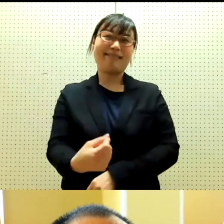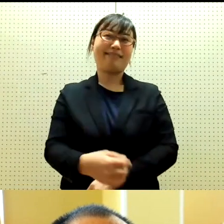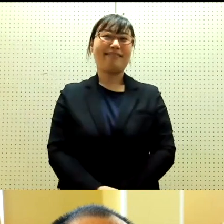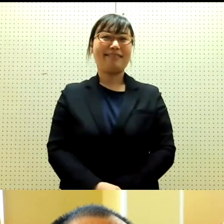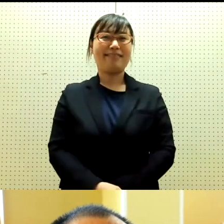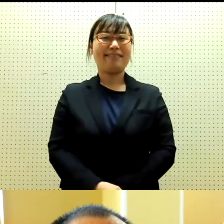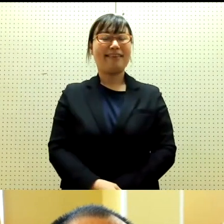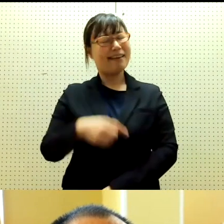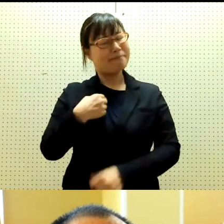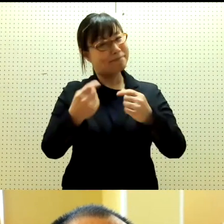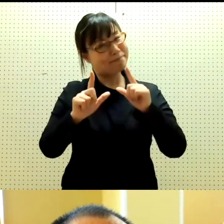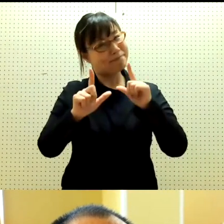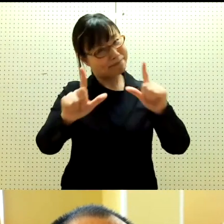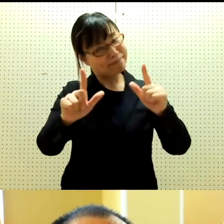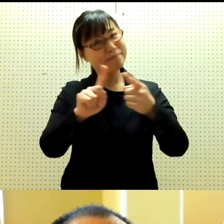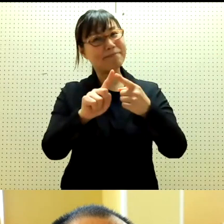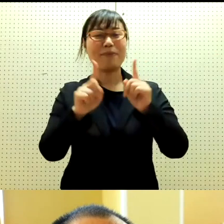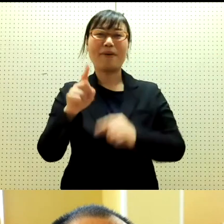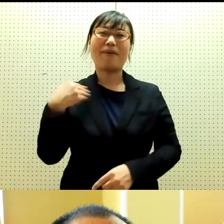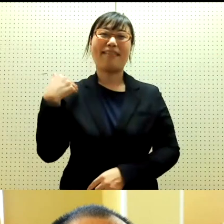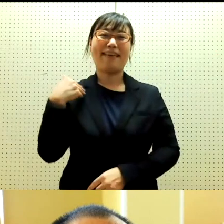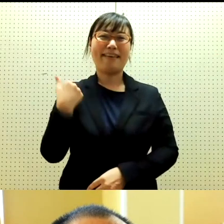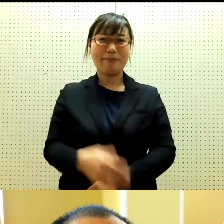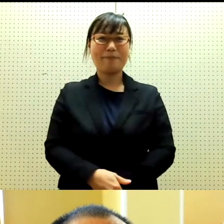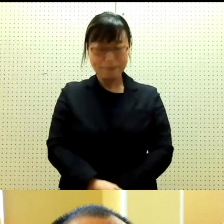かどうか分かりませんが、以上です。